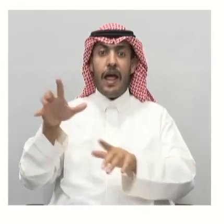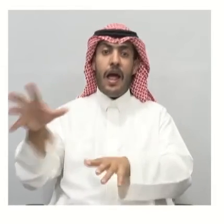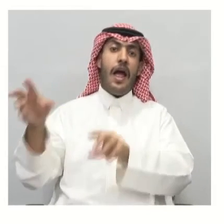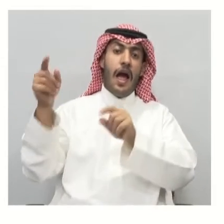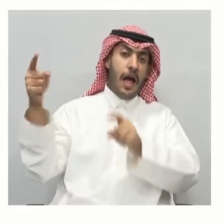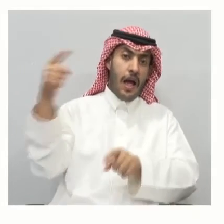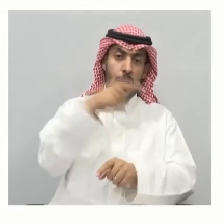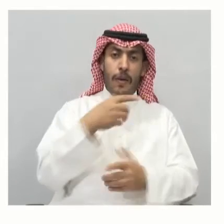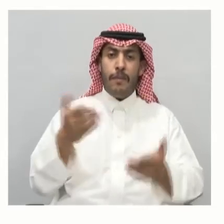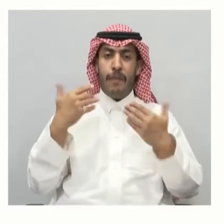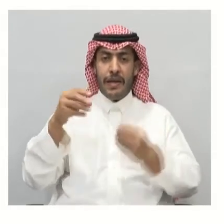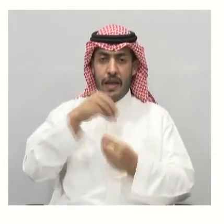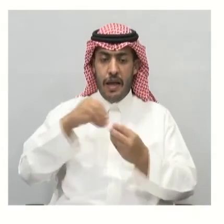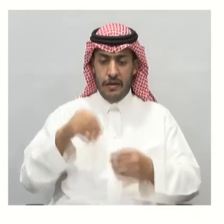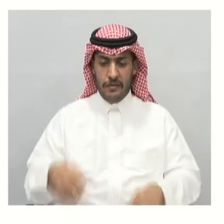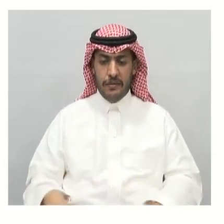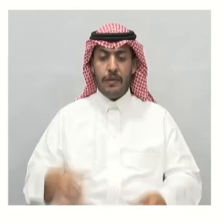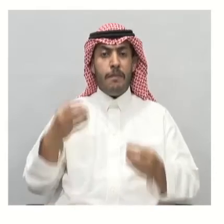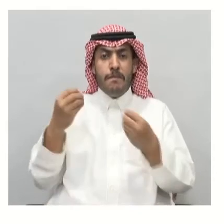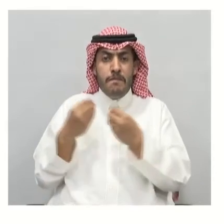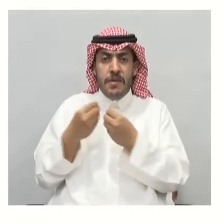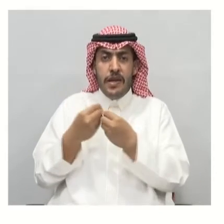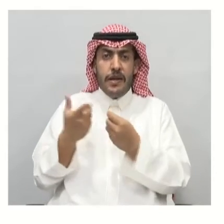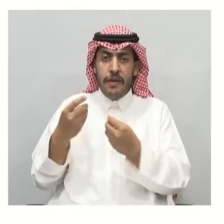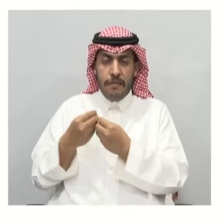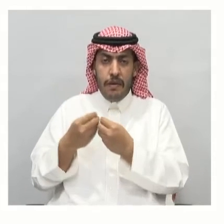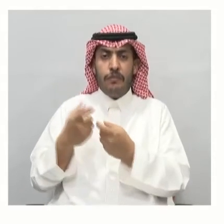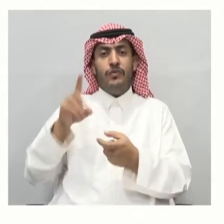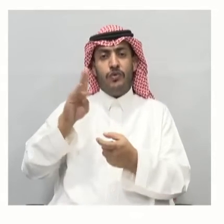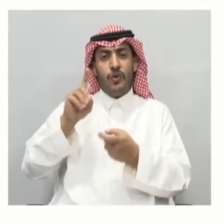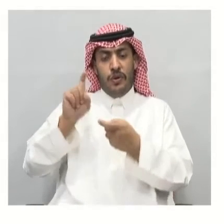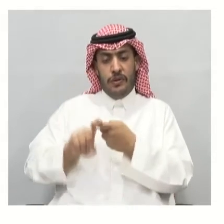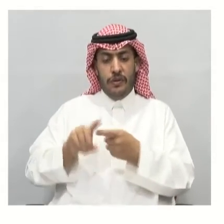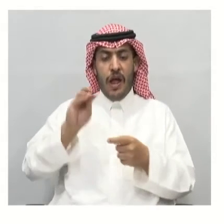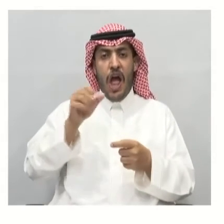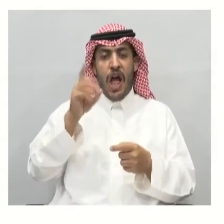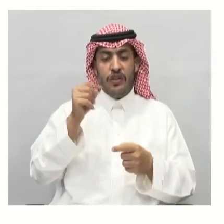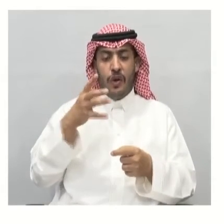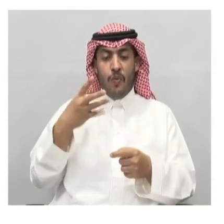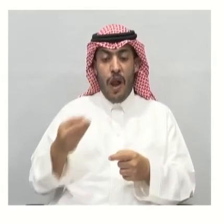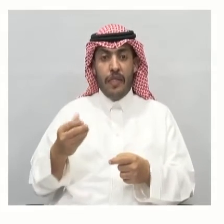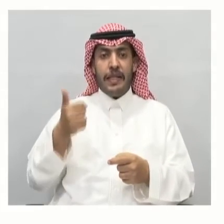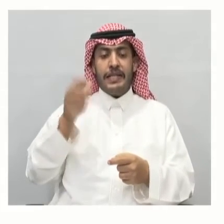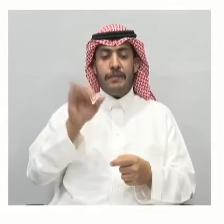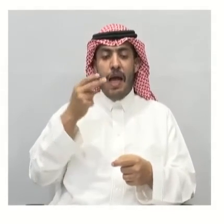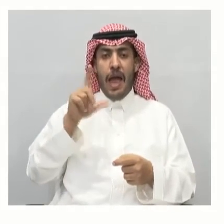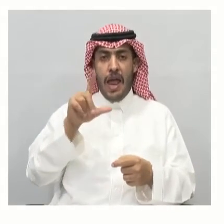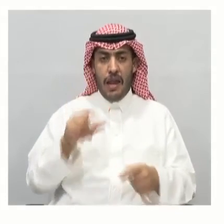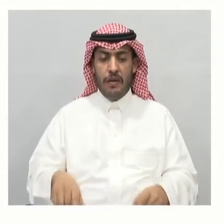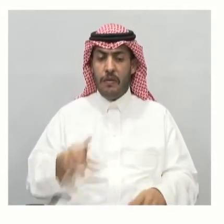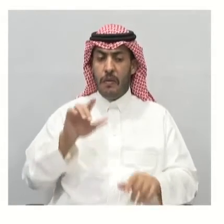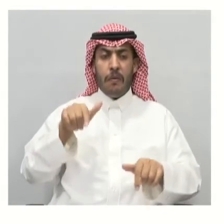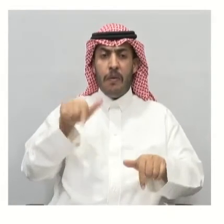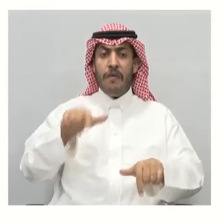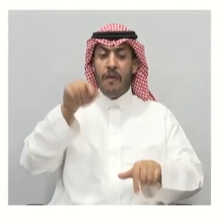الى مكه المكرمه برفقه من برفقه زوجته هاجر وابنه اسماعيل ولم